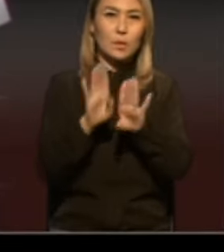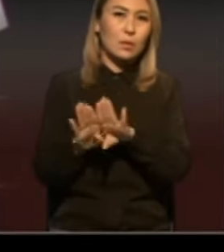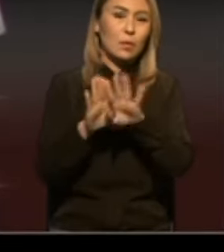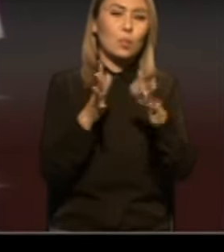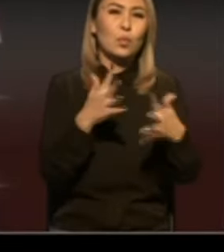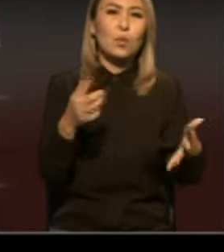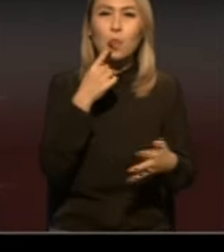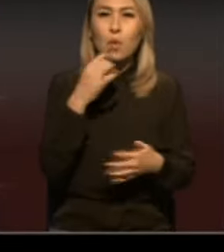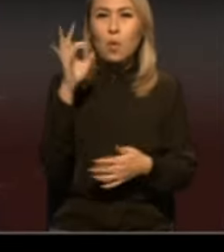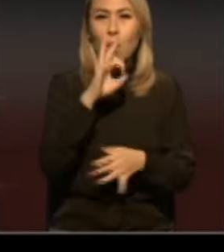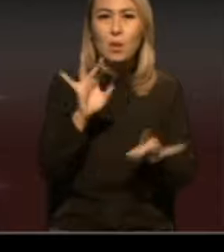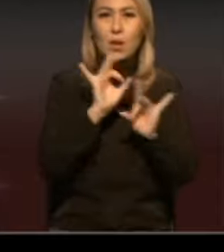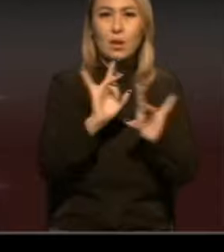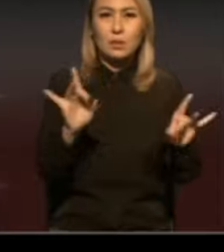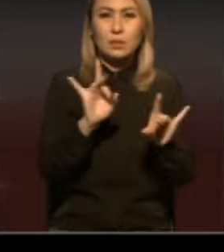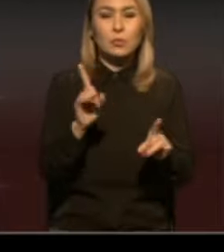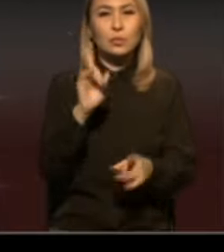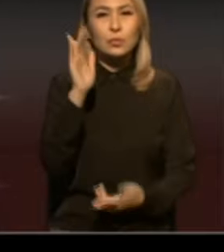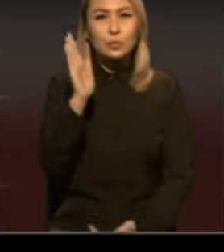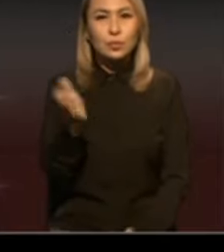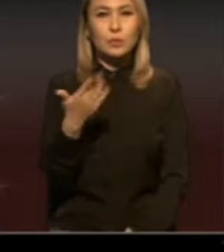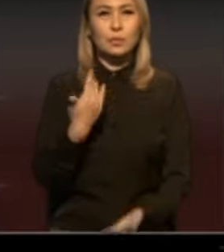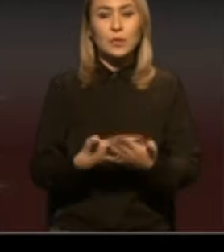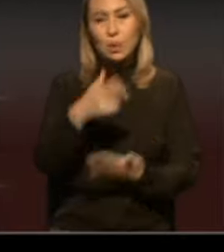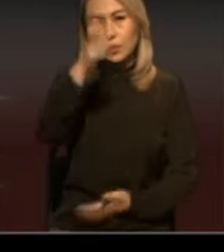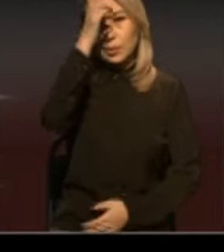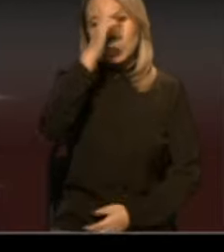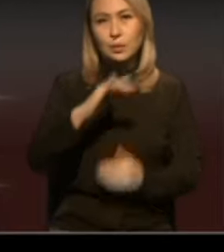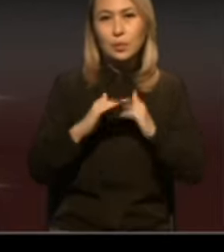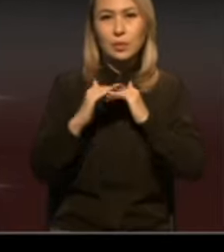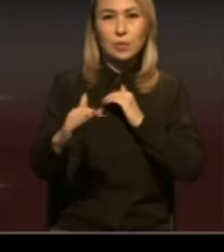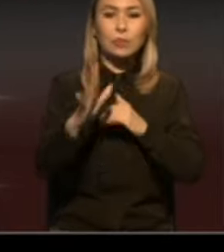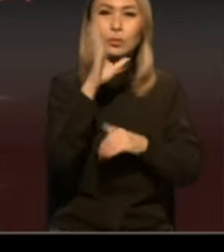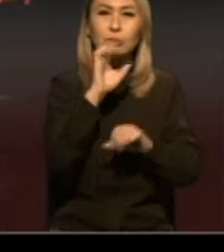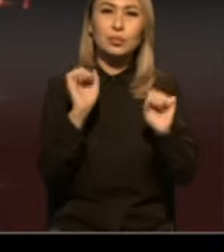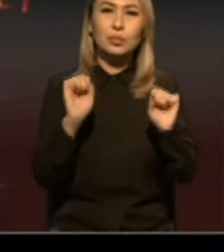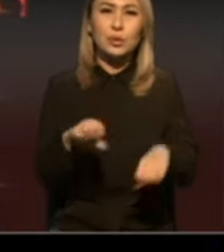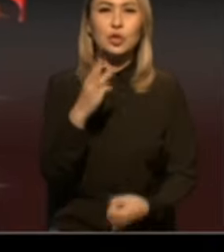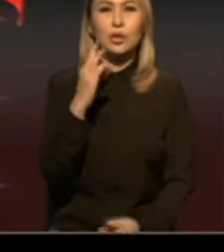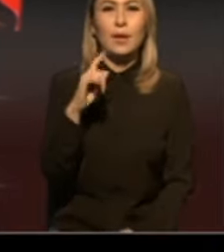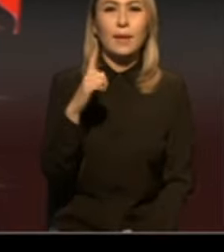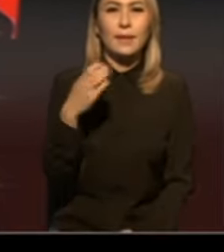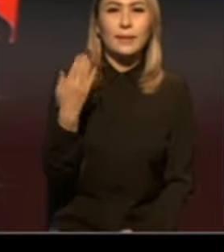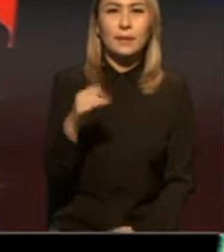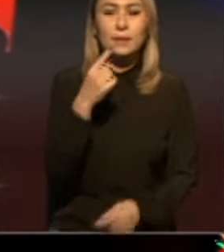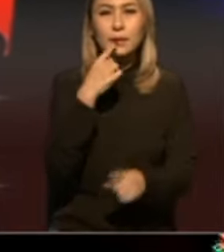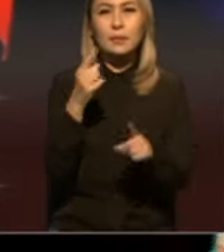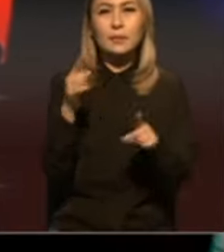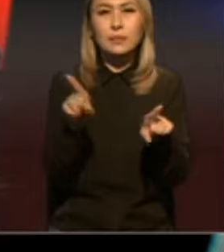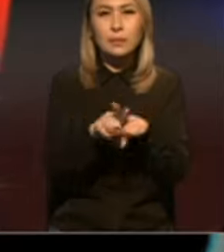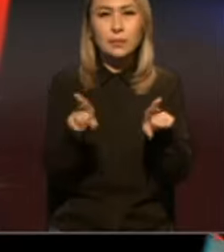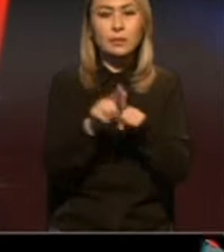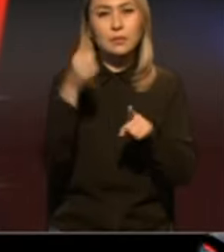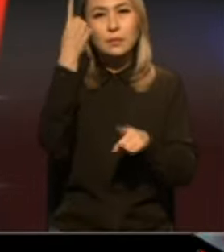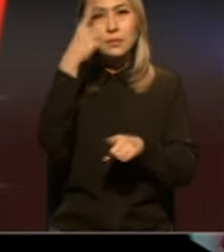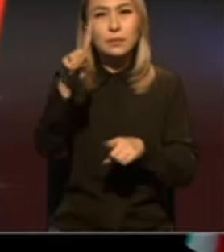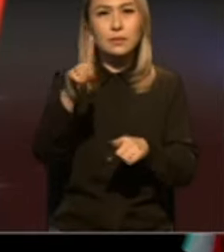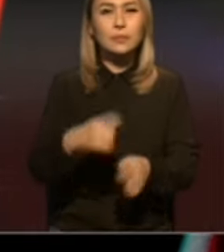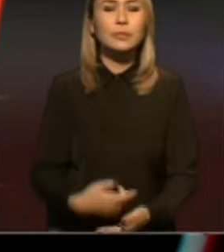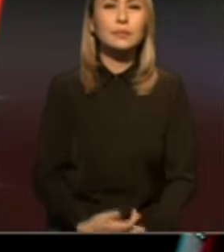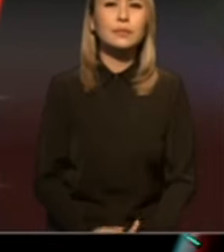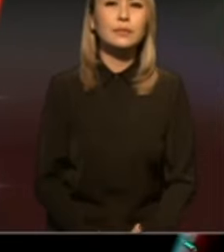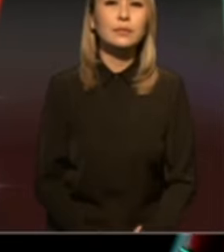айтады. Ол қалай болады, мысалы түркі мемлекеттерінің мысалға мүмкін шағатай тіліне ұқсас бір осындай бір тіл ойлап табамыз ба деген сұрақ.